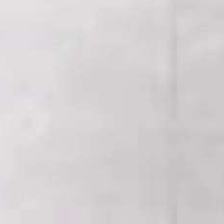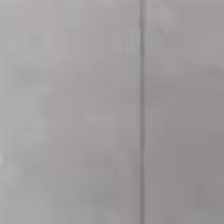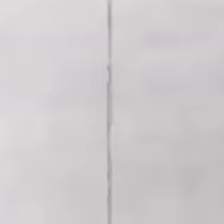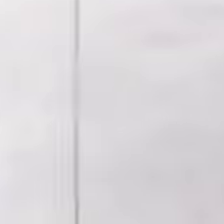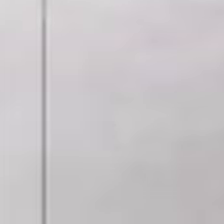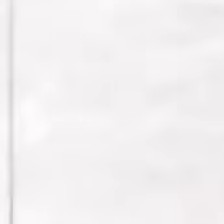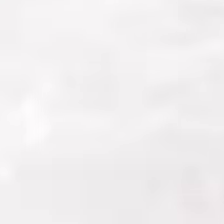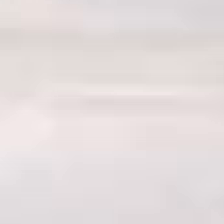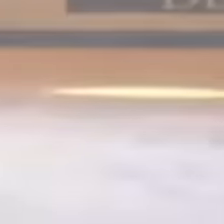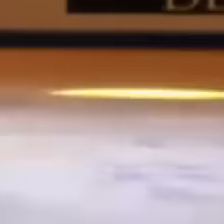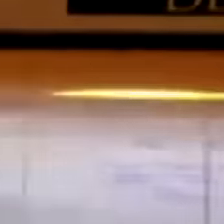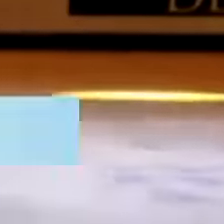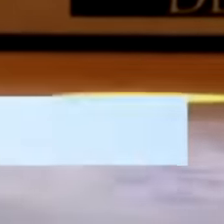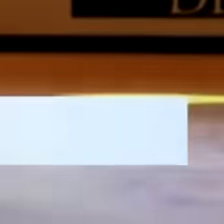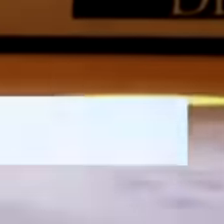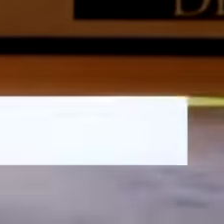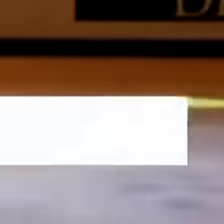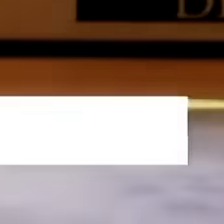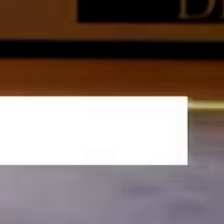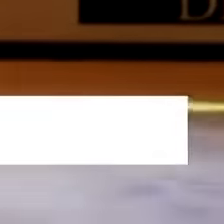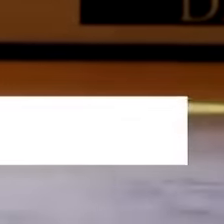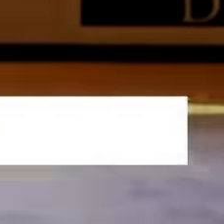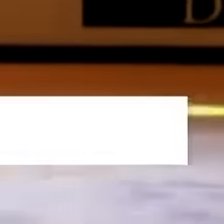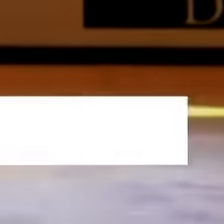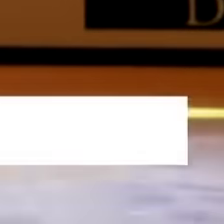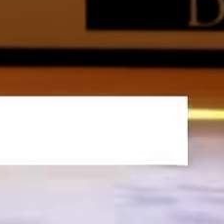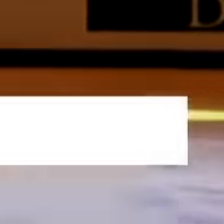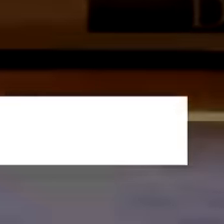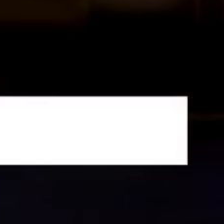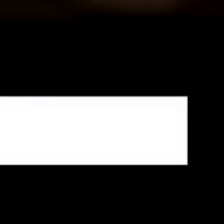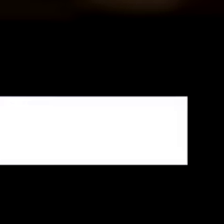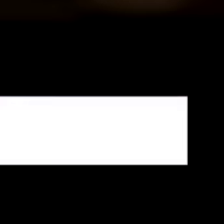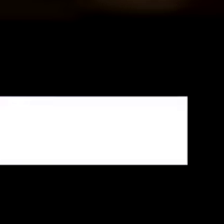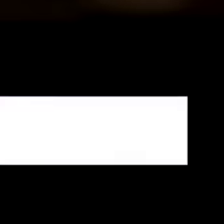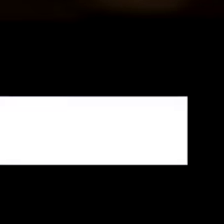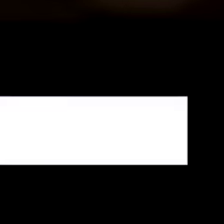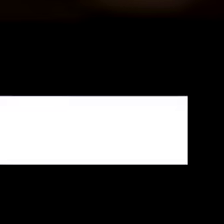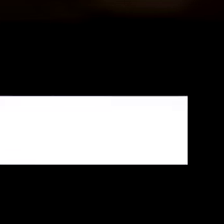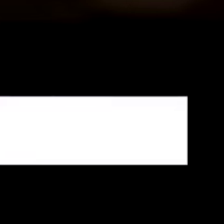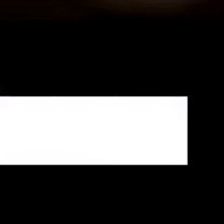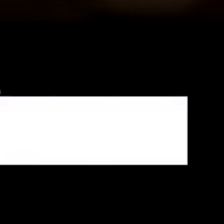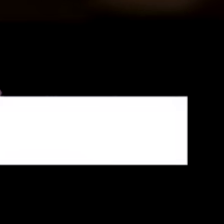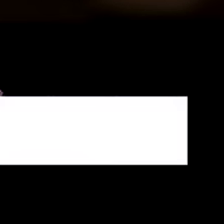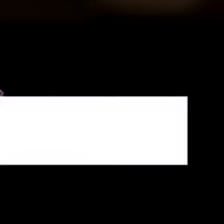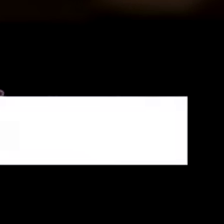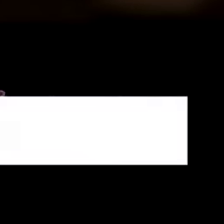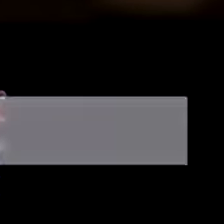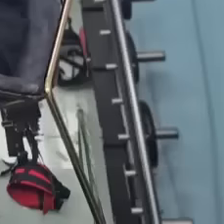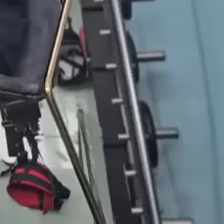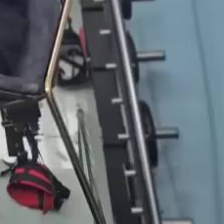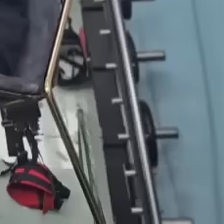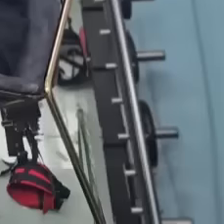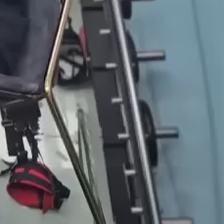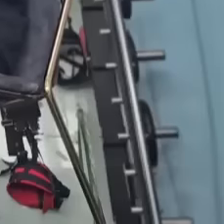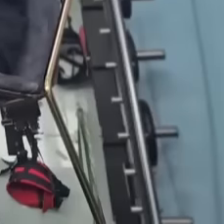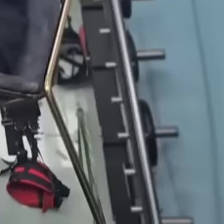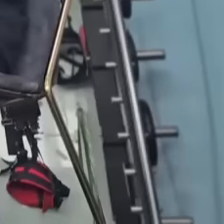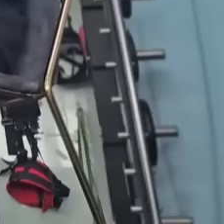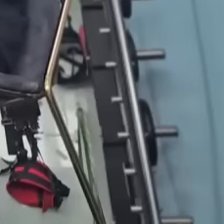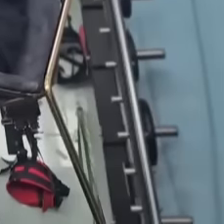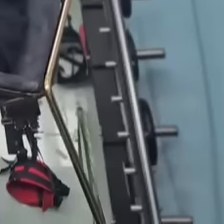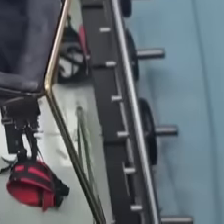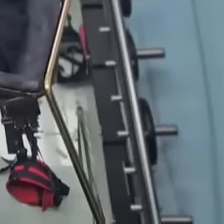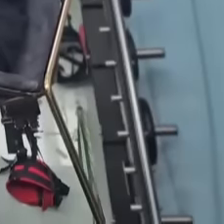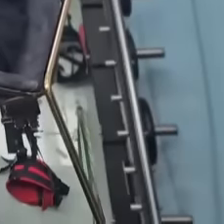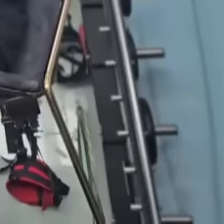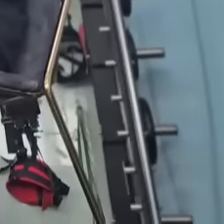이름. 서민규는 이 대회에서 김연아 이후 18년 만에 시상대 맨 위에 섰습니다. 우상인 김연아는